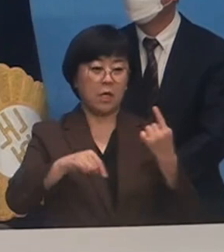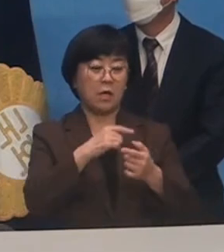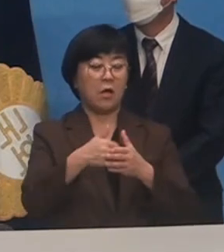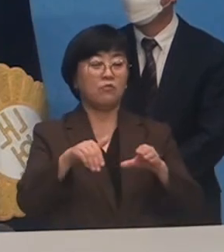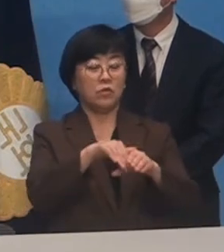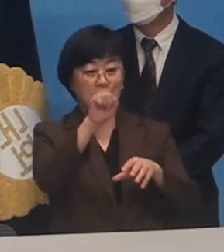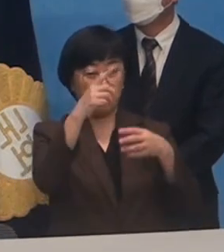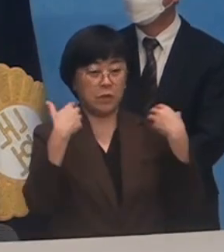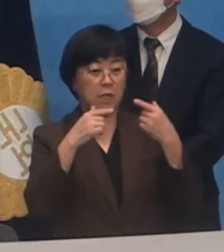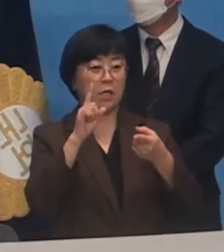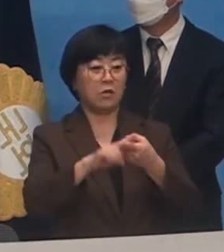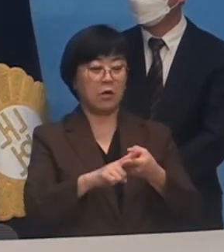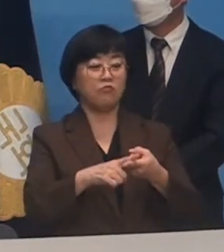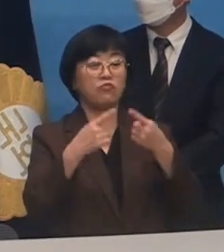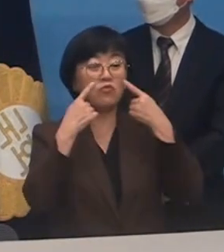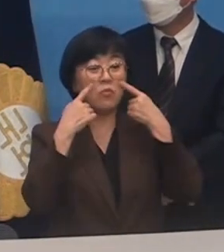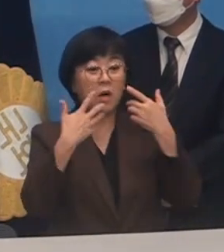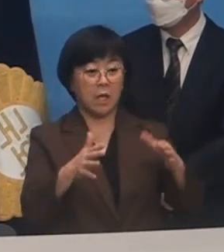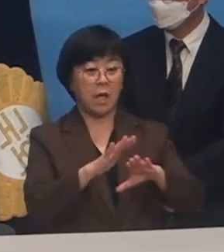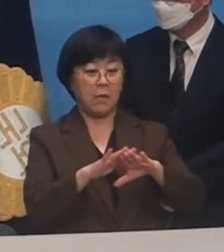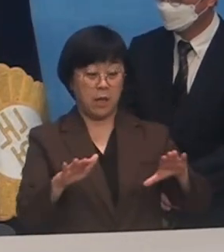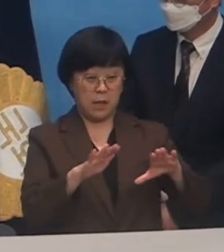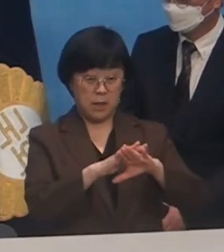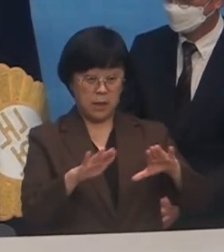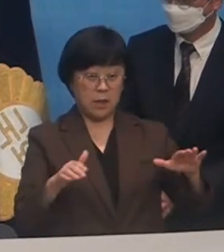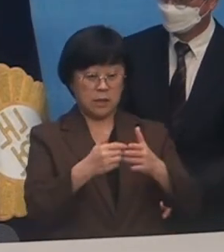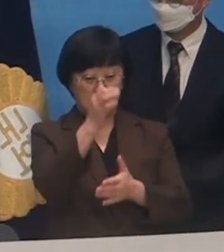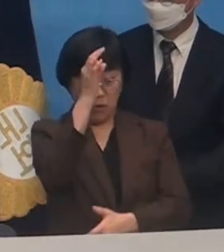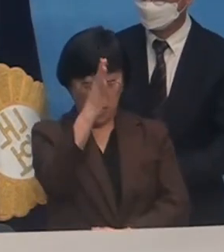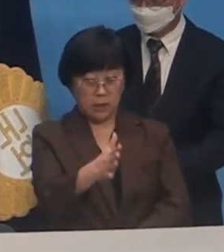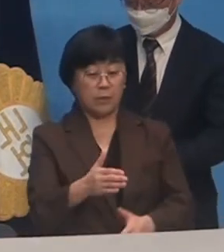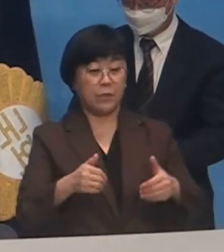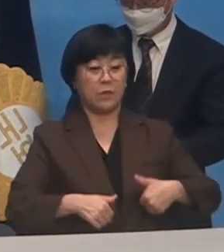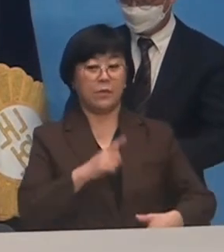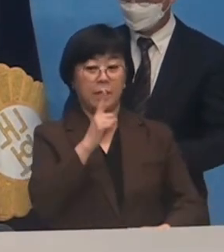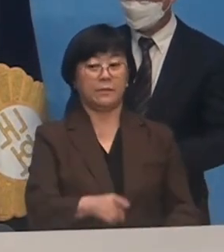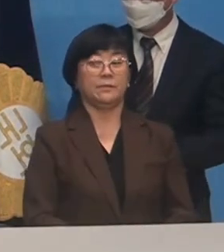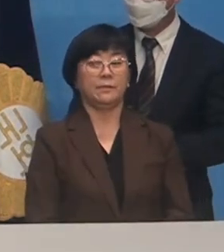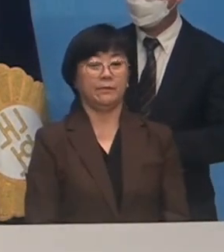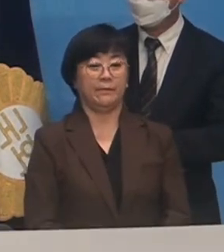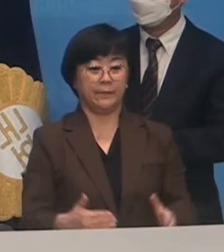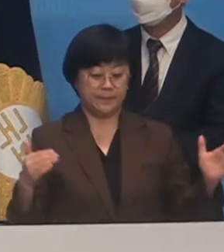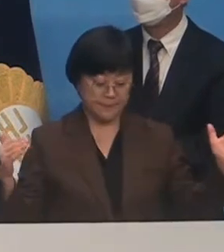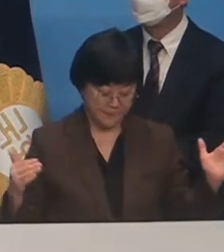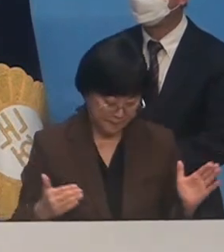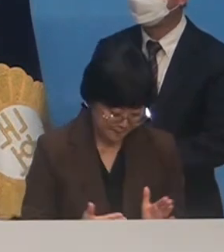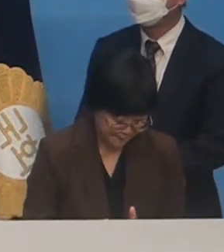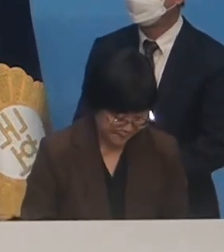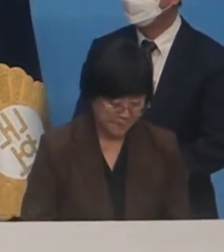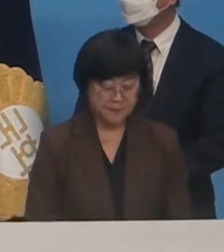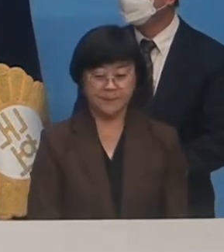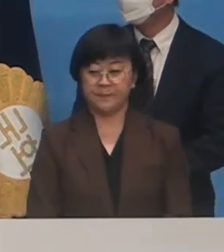문재인 정권은 이 부분에 대해서 분명히 해명을 하든 사과를 하든 해야 될 것입니다. 네, 이상입니다.